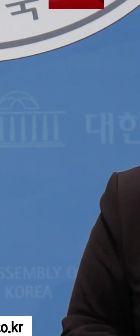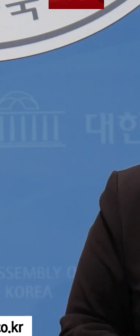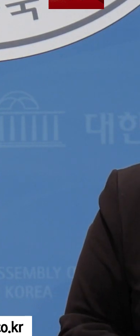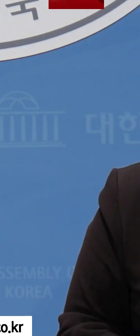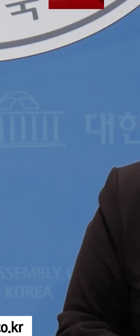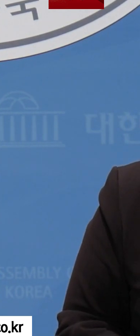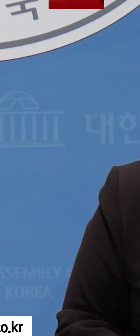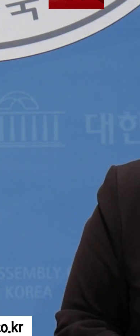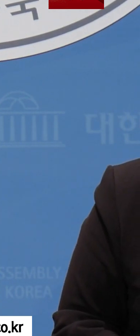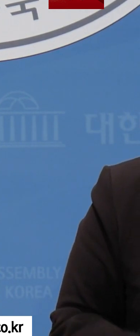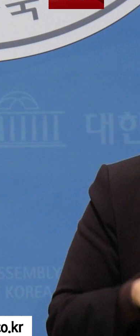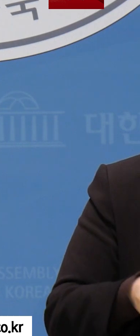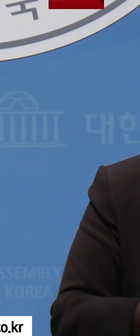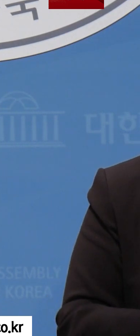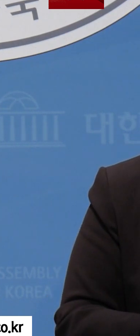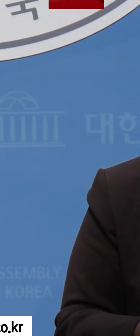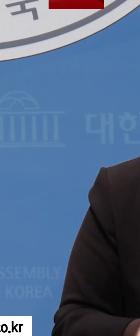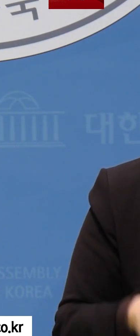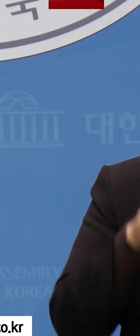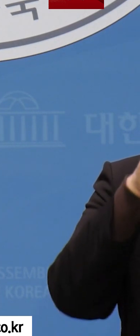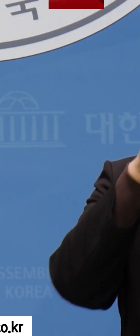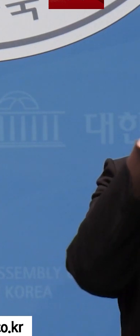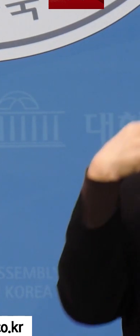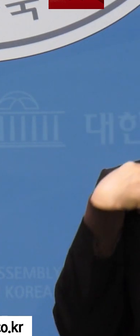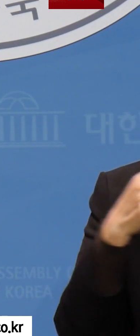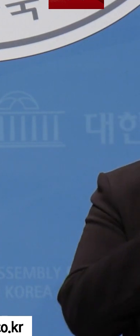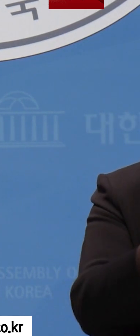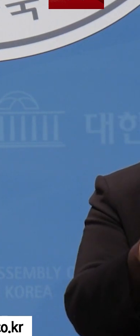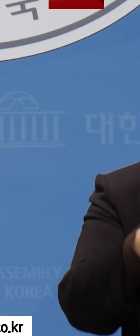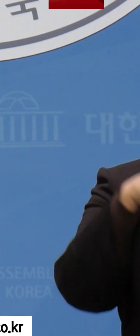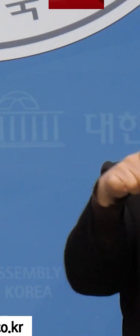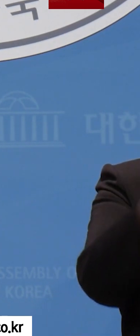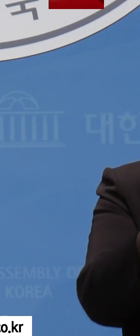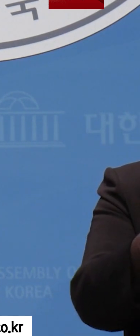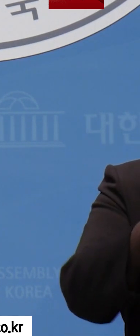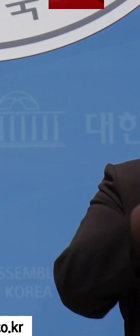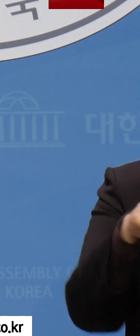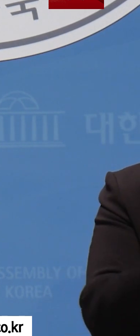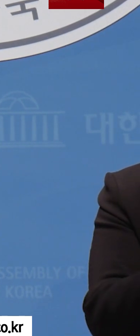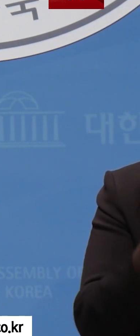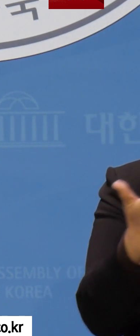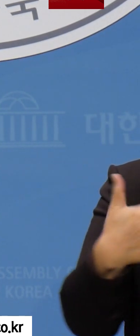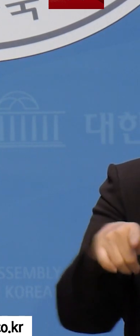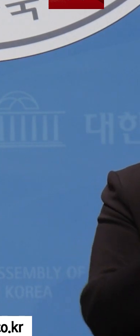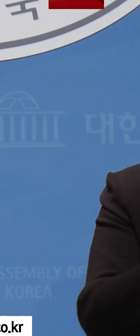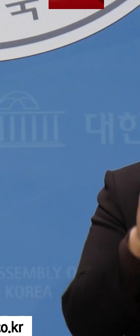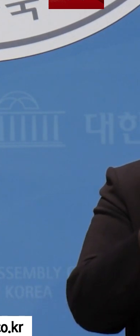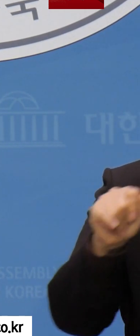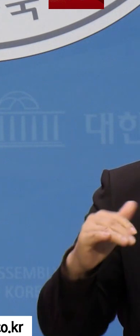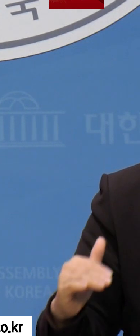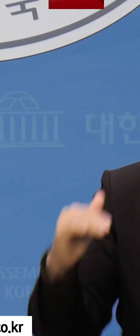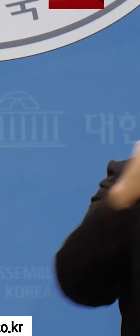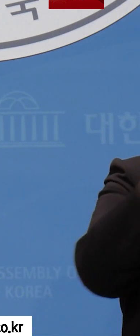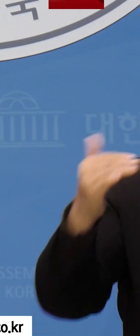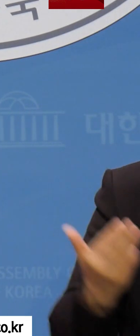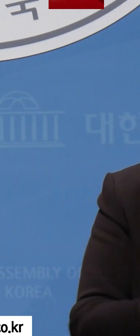우리 정부는 진정한 지방시대를 본격화하기 위해서